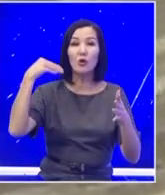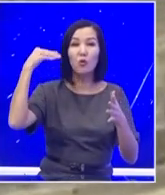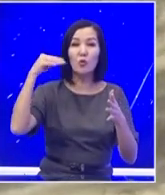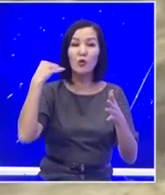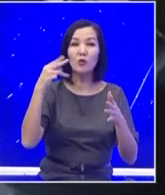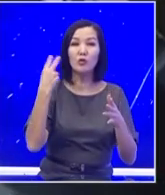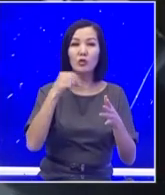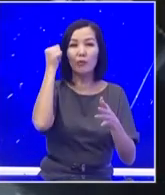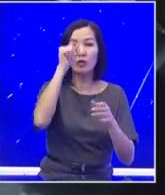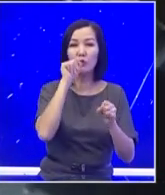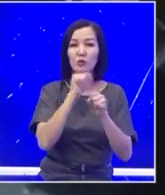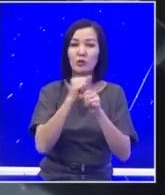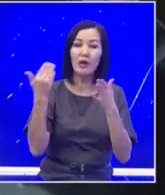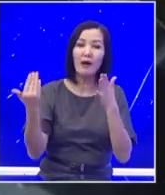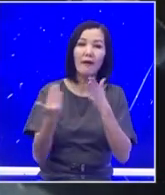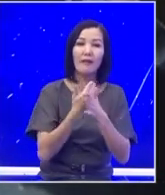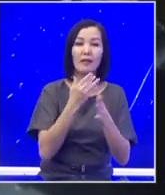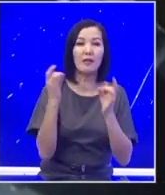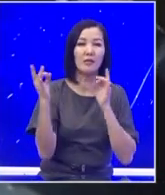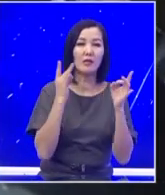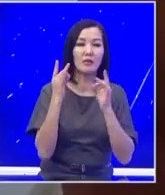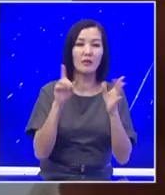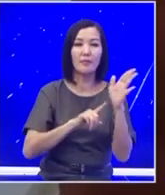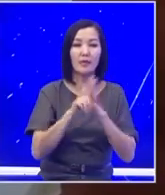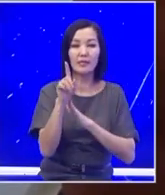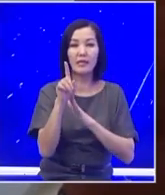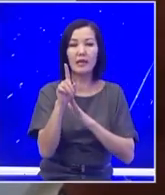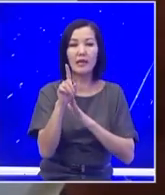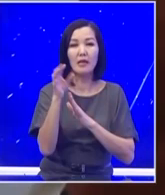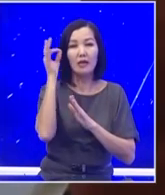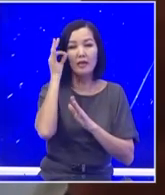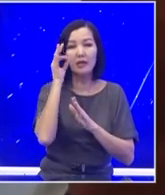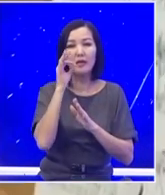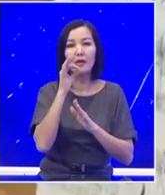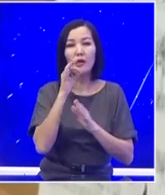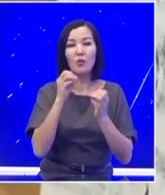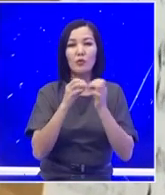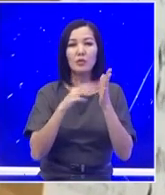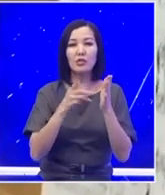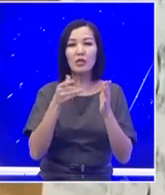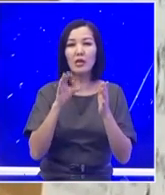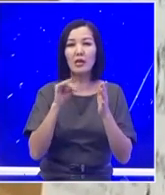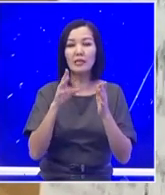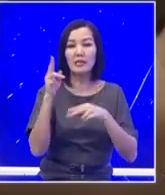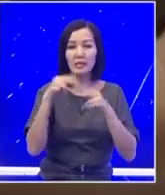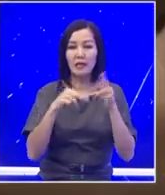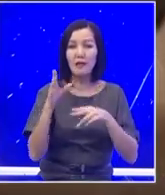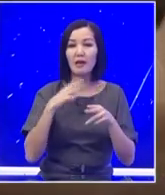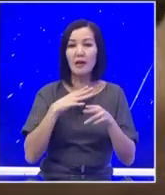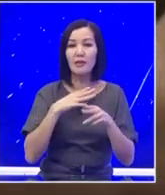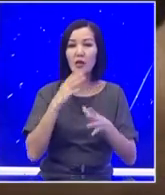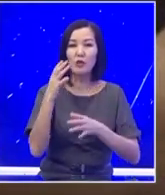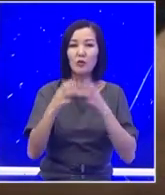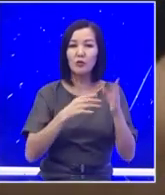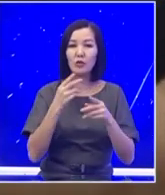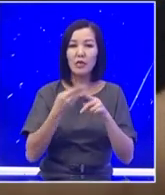20 жылдық үзілістен кейін қайтадан жұмысын жалғастыра бастады. Еске салайық, Балфри 18-ші ғасырдың басында салынған еді. Бұл дүние